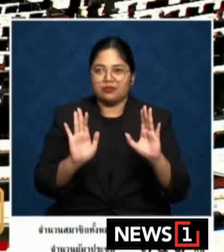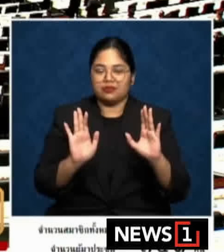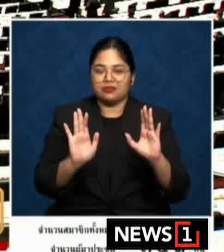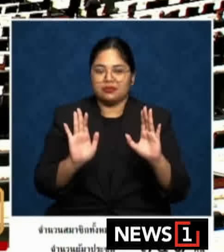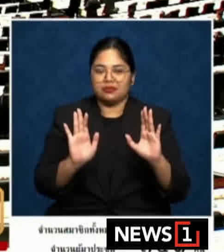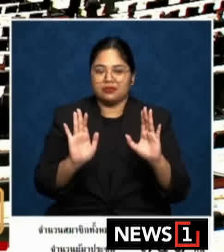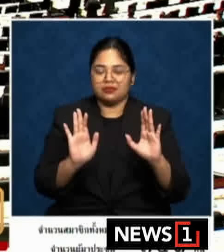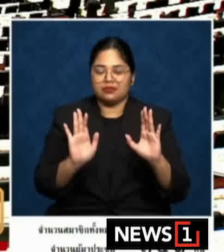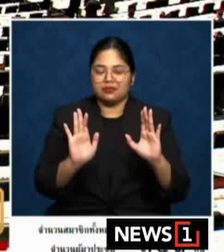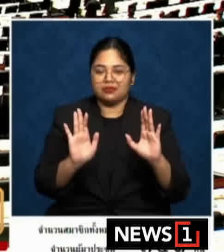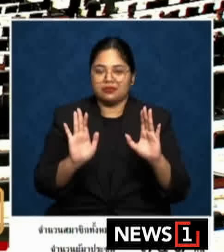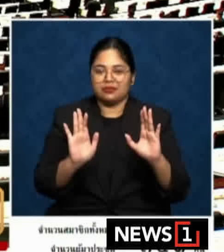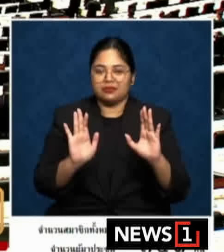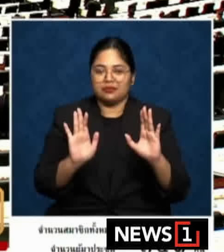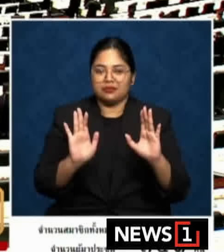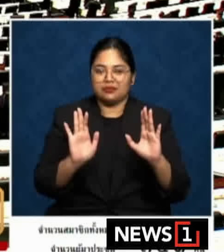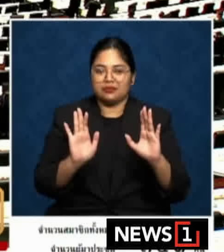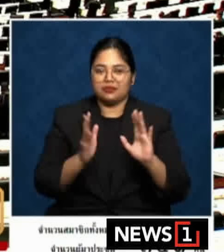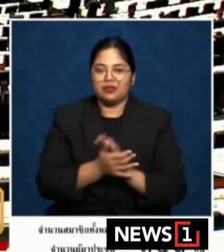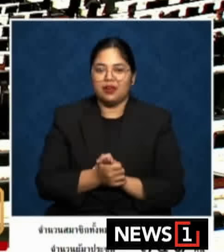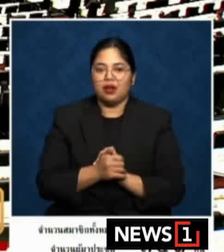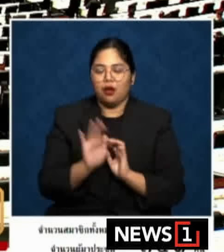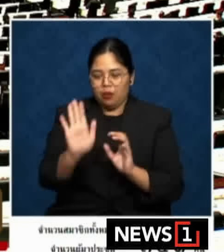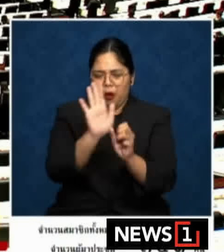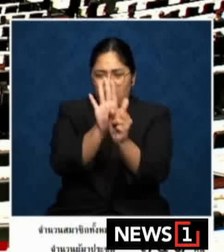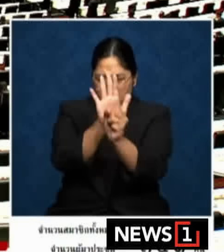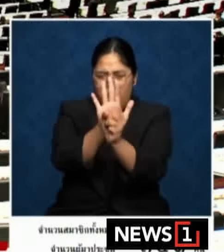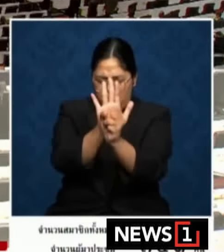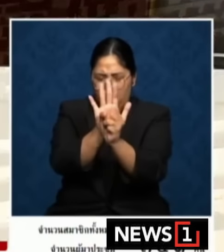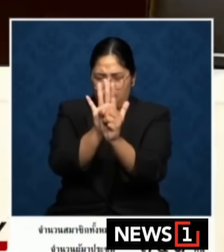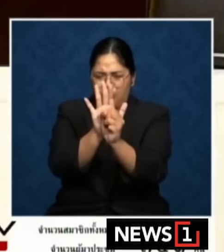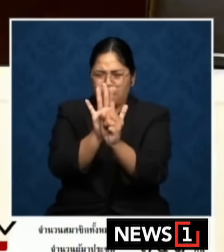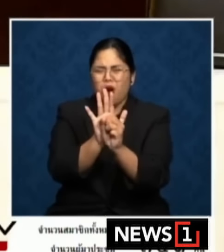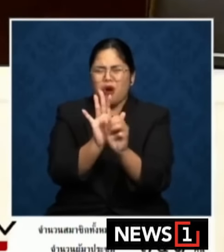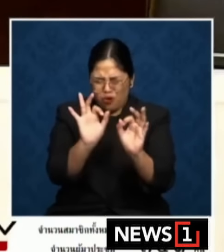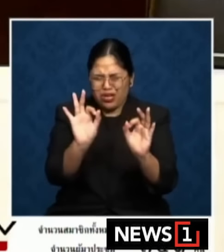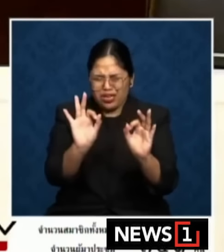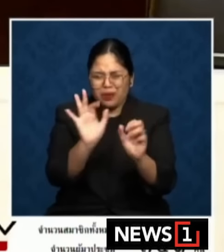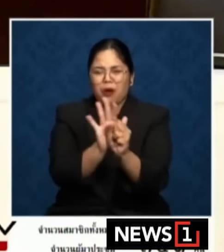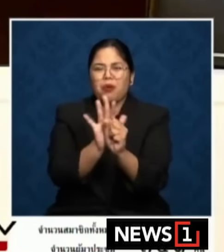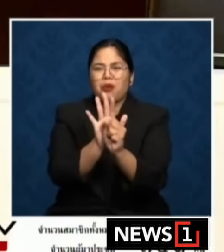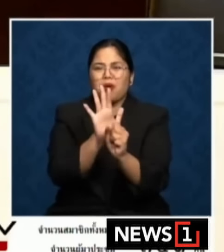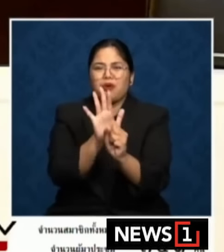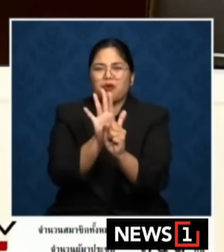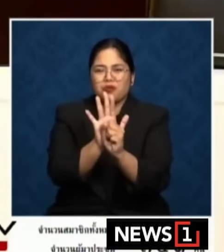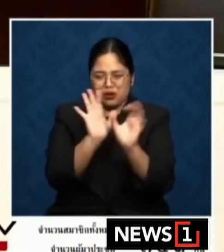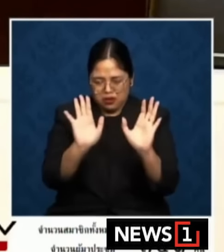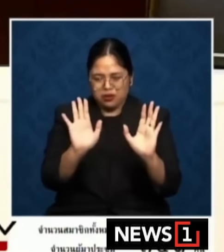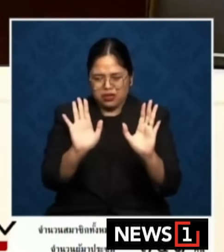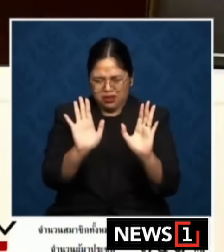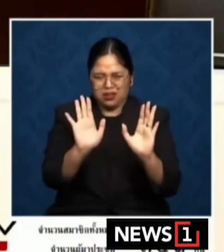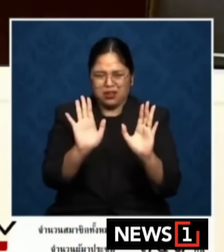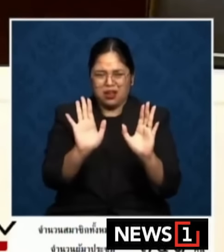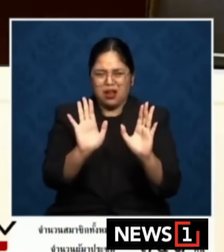ไฟค่าแอร ์ ค่าอาหาร ค่ะ นะ นะแล้วที่เปิดให้ดูนี่ก็จริ